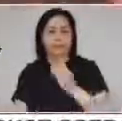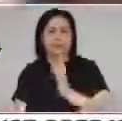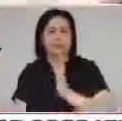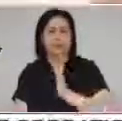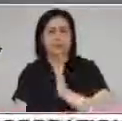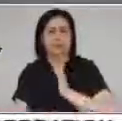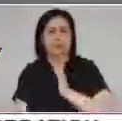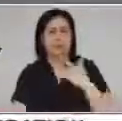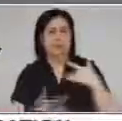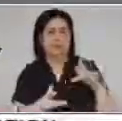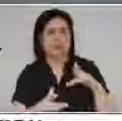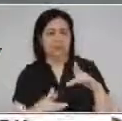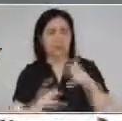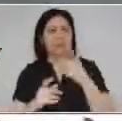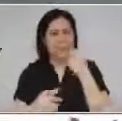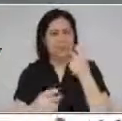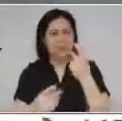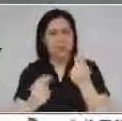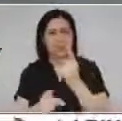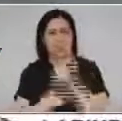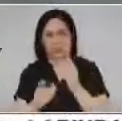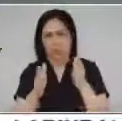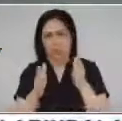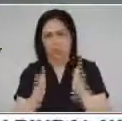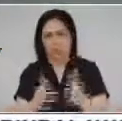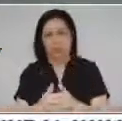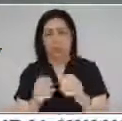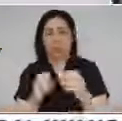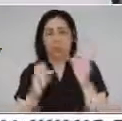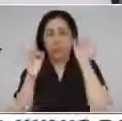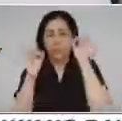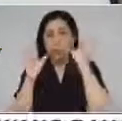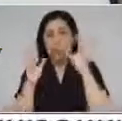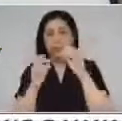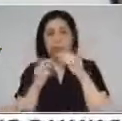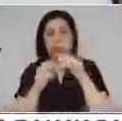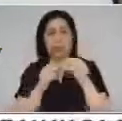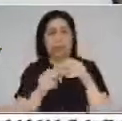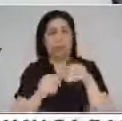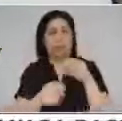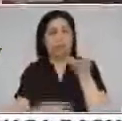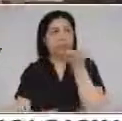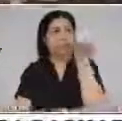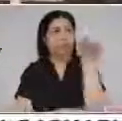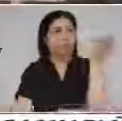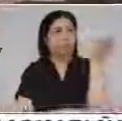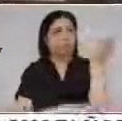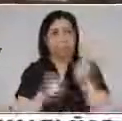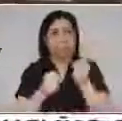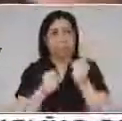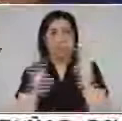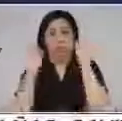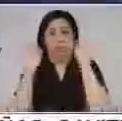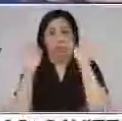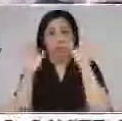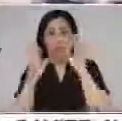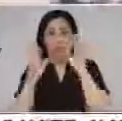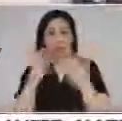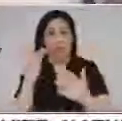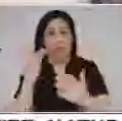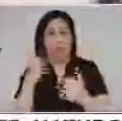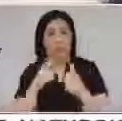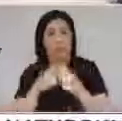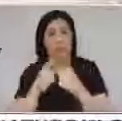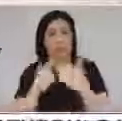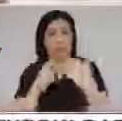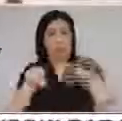Dahil unang-una, talagang nasa panganib yung buhay nila dyan sa karsada na pagpapalimos. Palagay